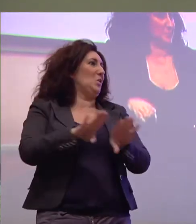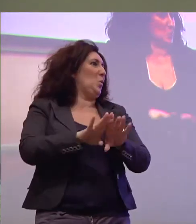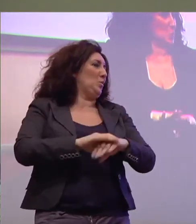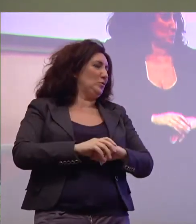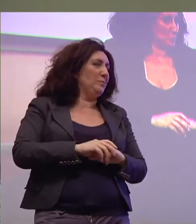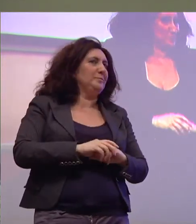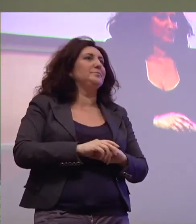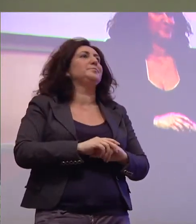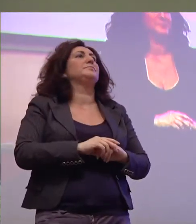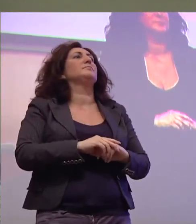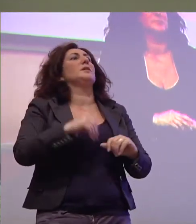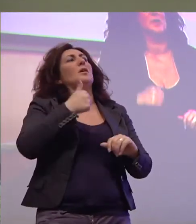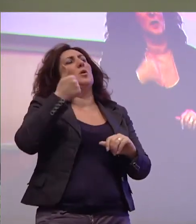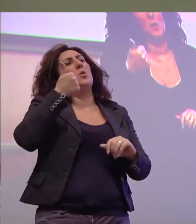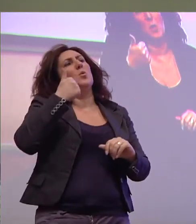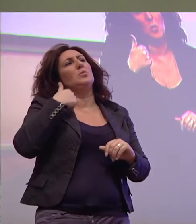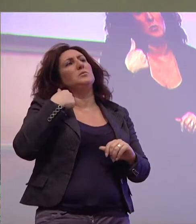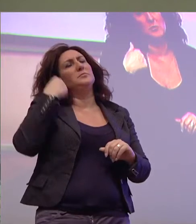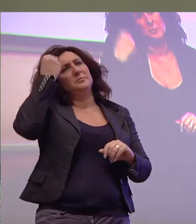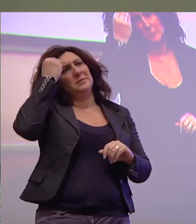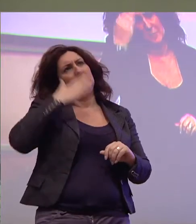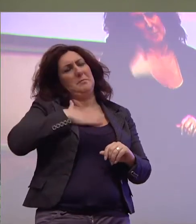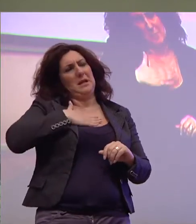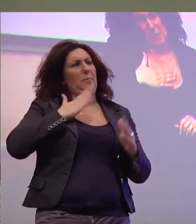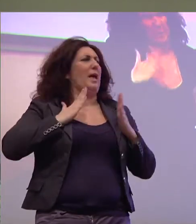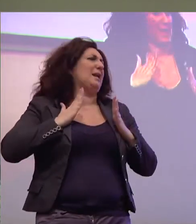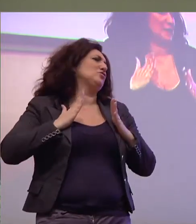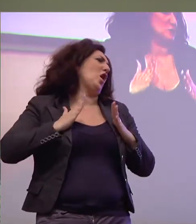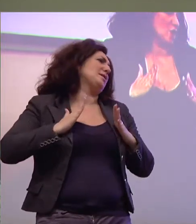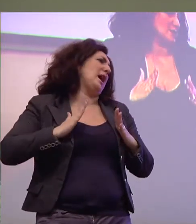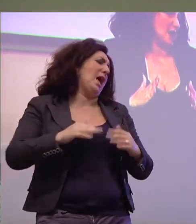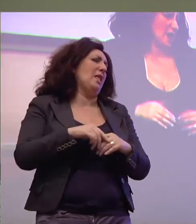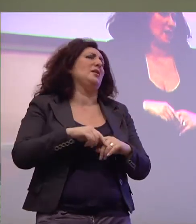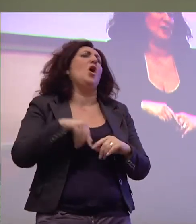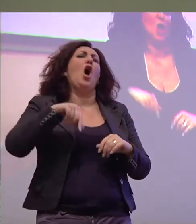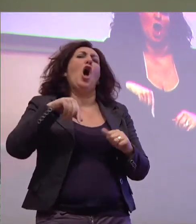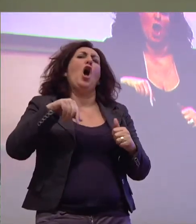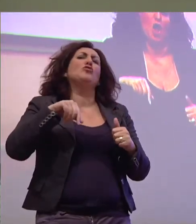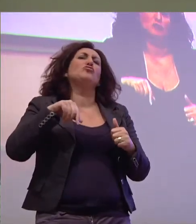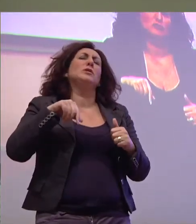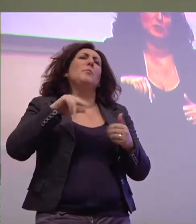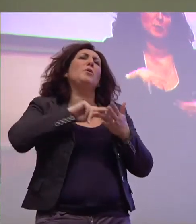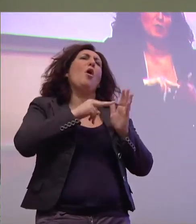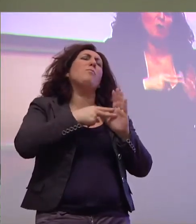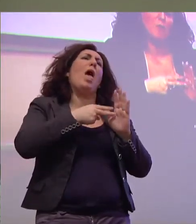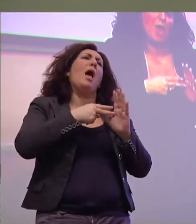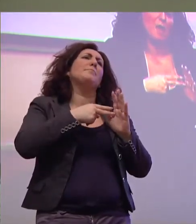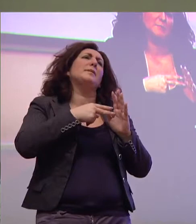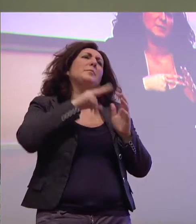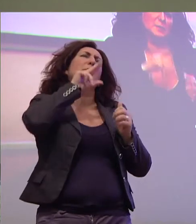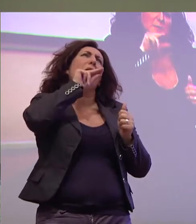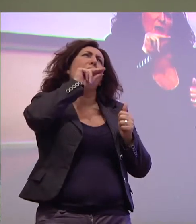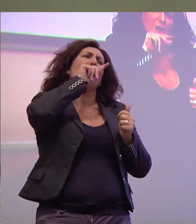Una sola piccola considerazione mia personale, personalissima, oggi sono stati affrontati tantissimi problemi, sono